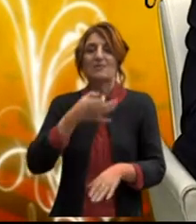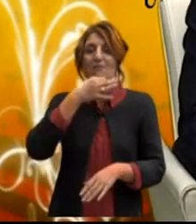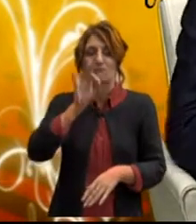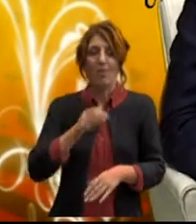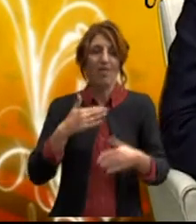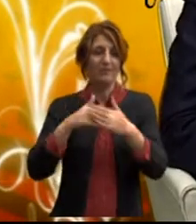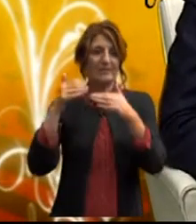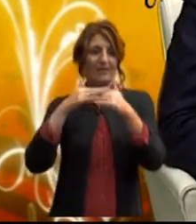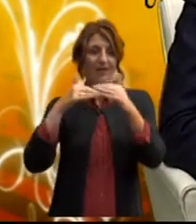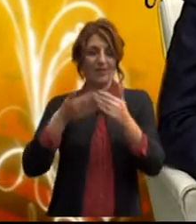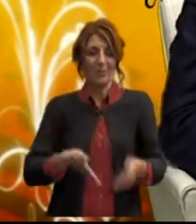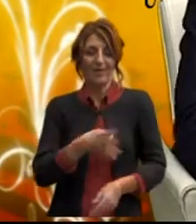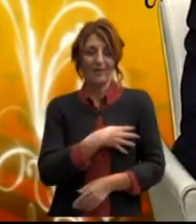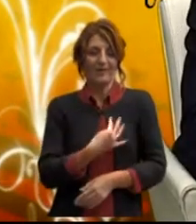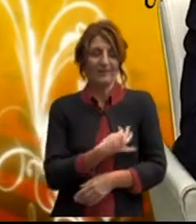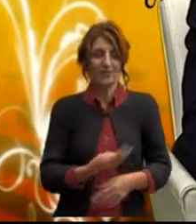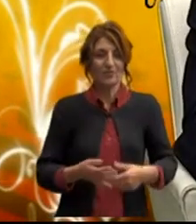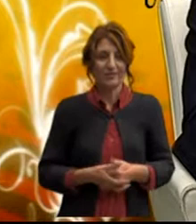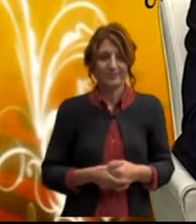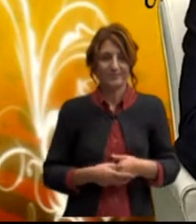često govore,